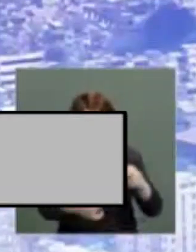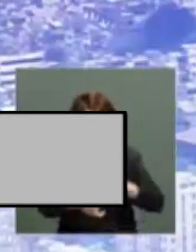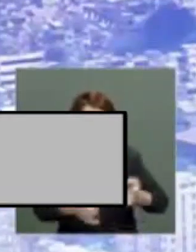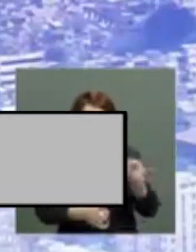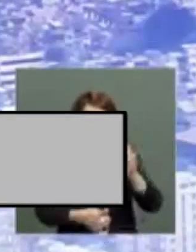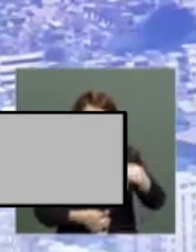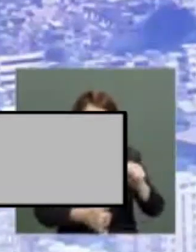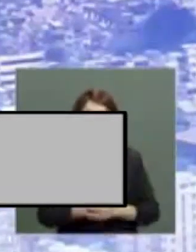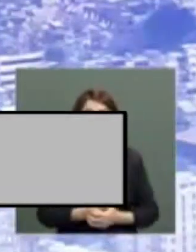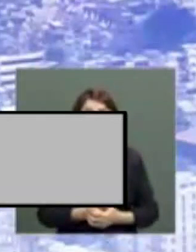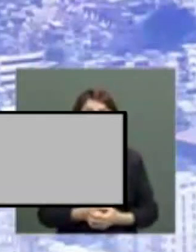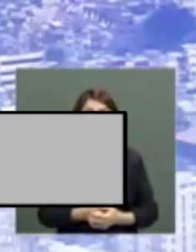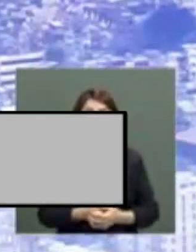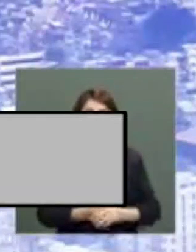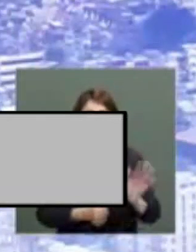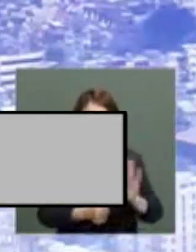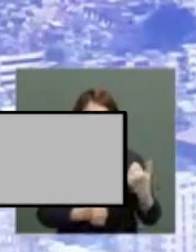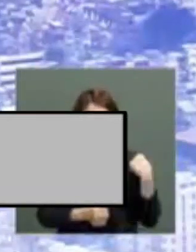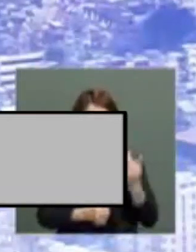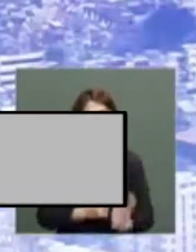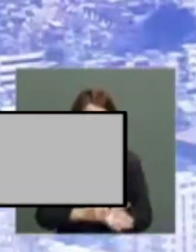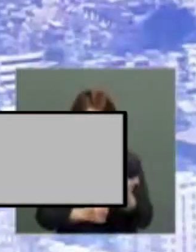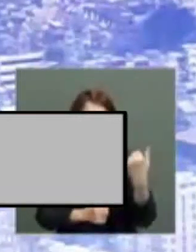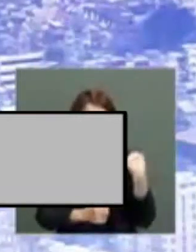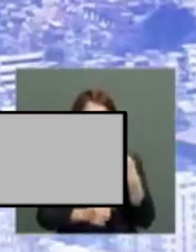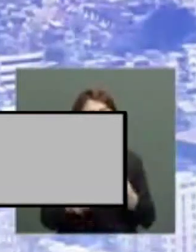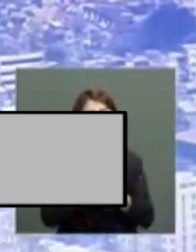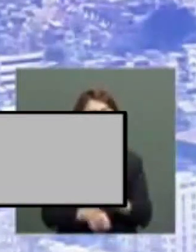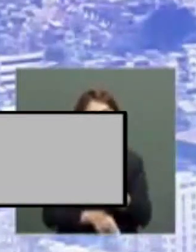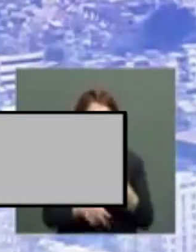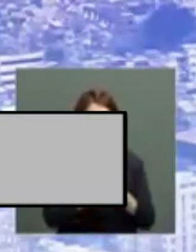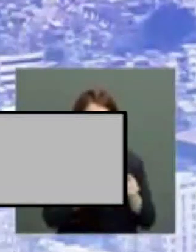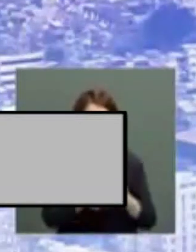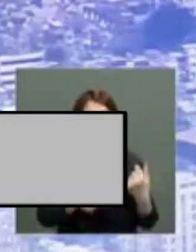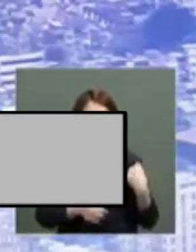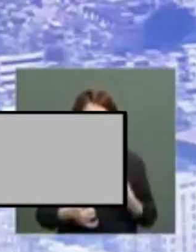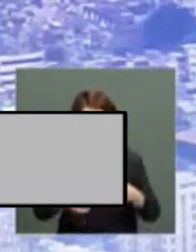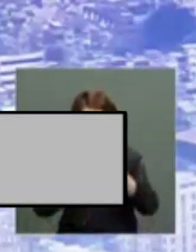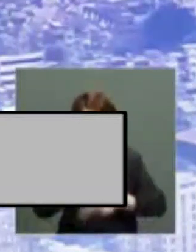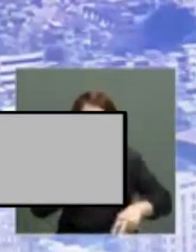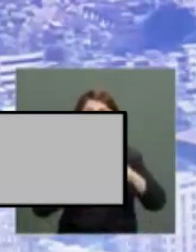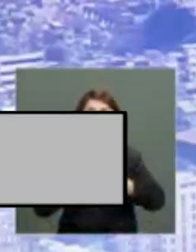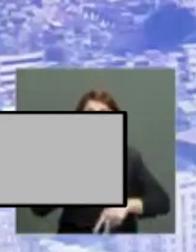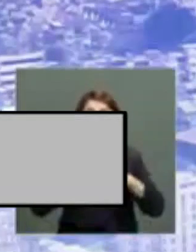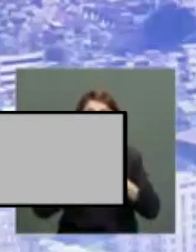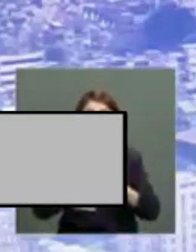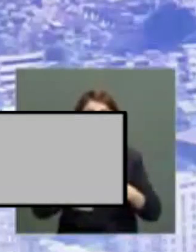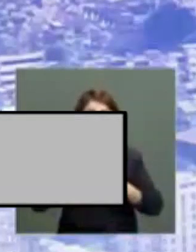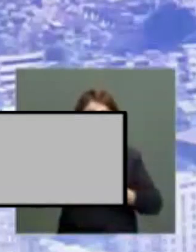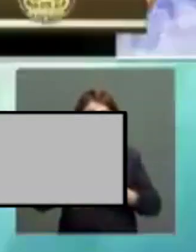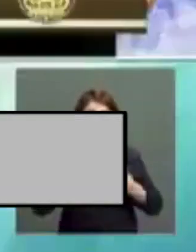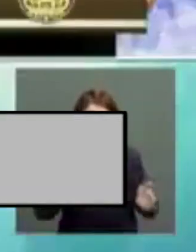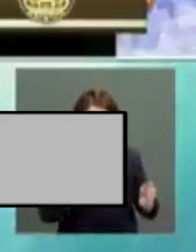ที่ต้องเพิ่มขึ้นไหมเมื่อเช้านี้พูดกันแล้วนะครับว่ามีตัวเลขสะสมของการตรวจทางห้องปฏิบัติ